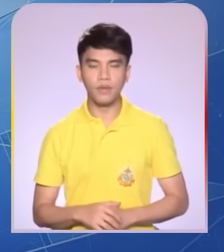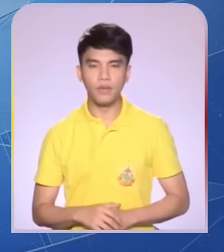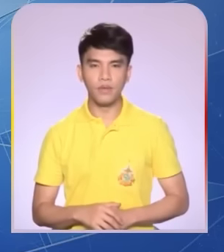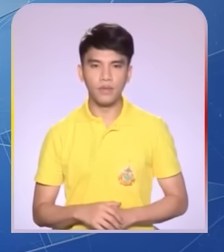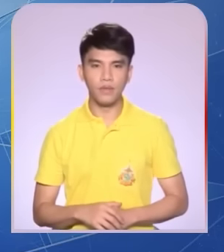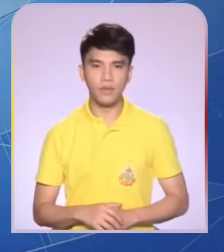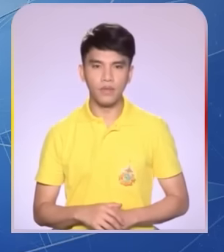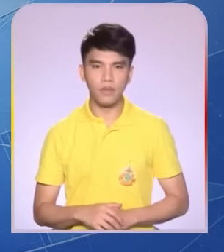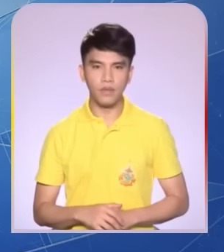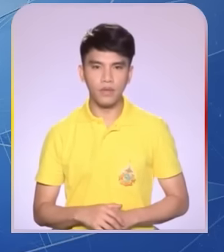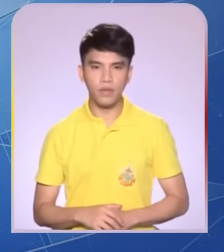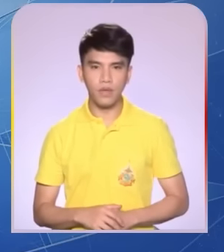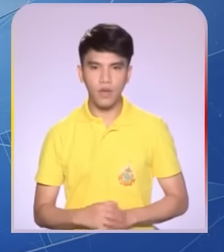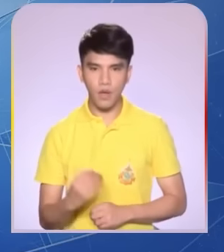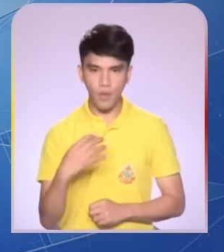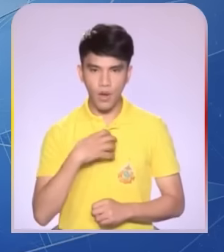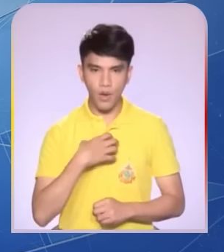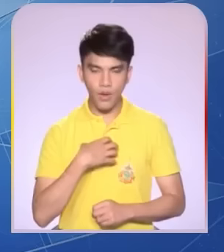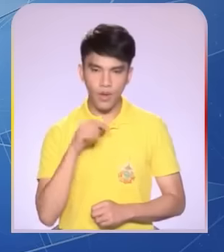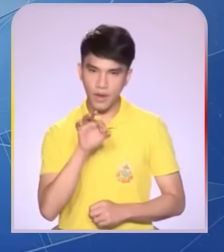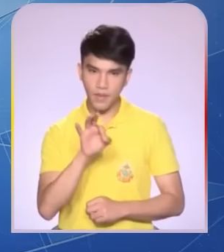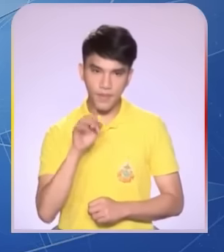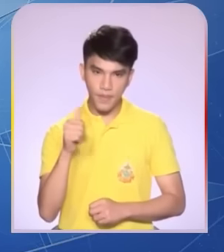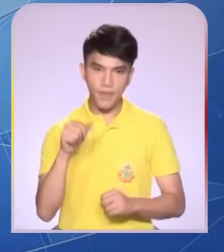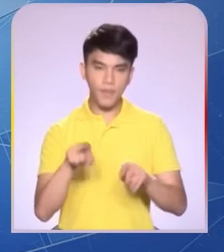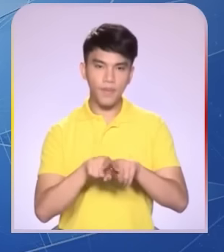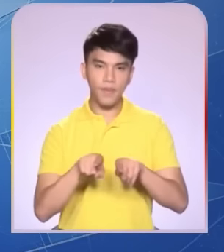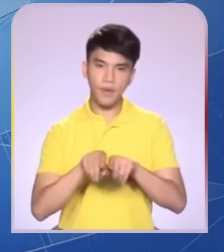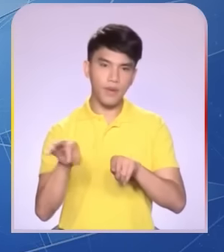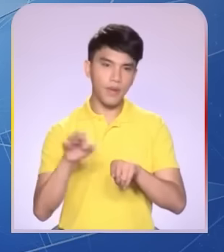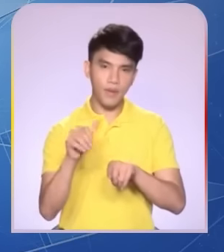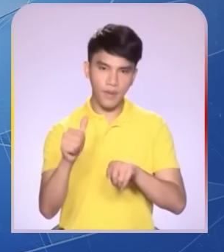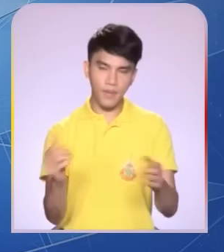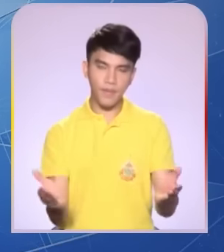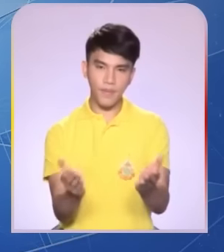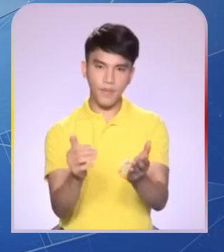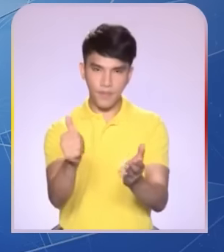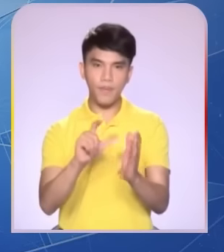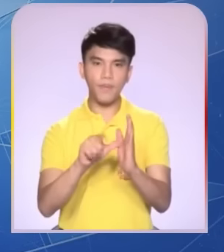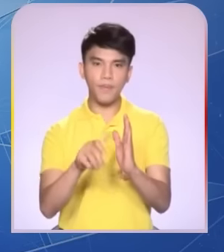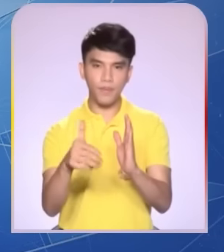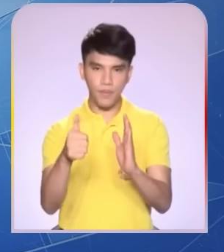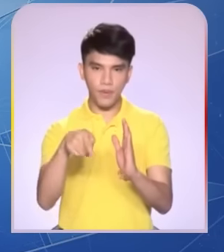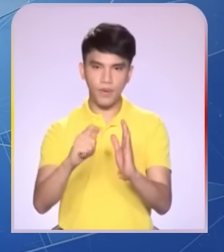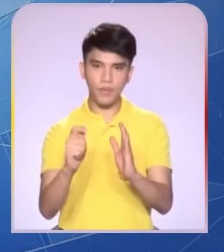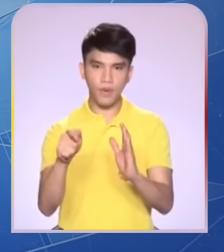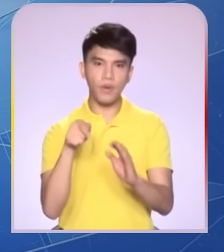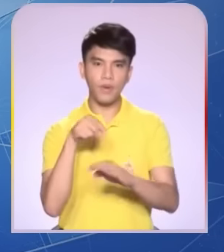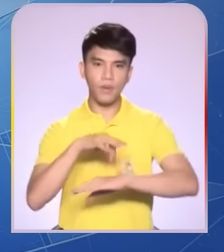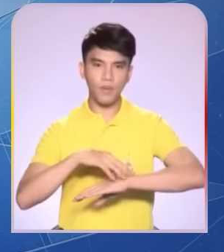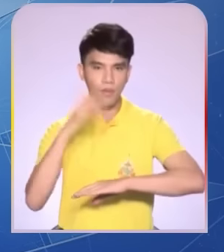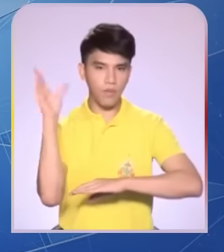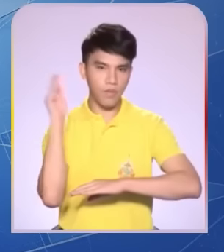้ พอบอกว่านี่ผมอยากได้คนนี้เป็นเลขาเพราะว่ามันดันมันขึ้นเป็นเลขาดิพอมันได้เป็นเลขาพอเป็นคนตั้งมันว่